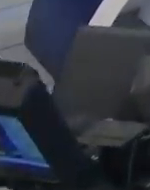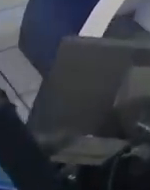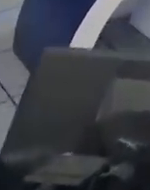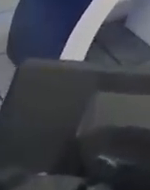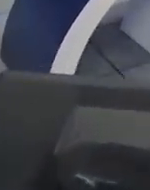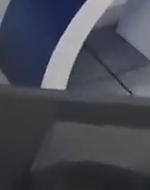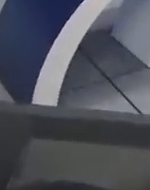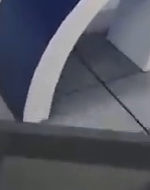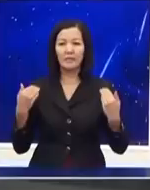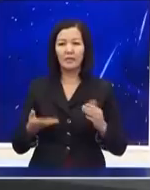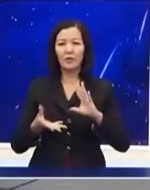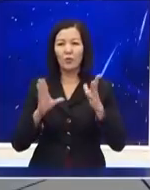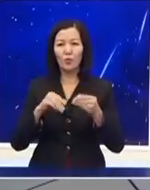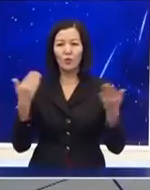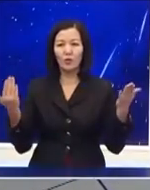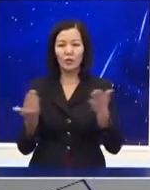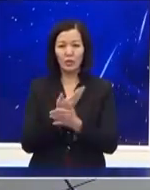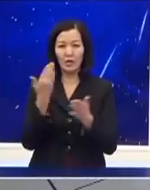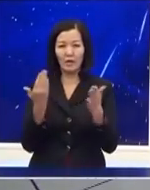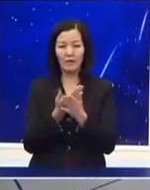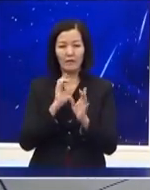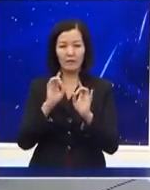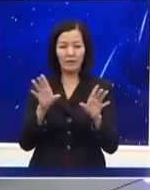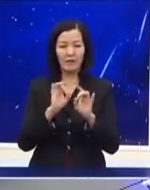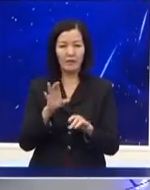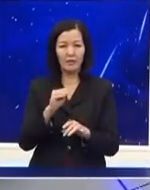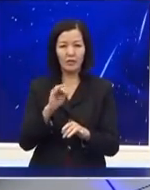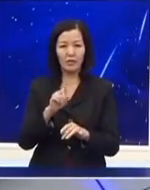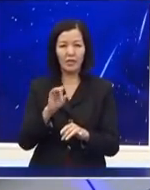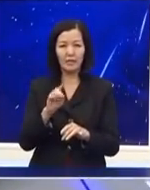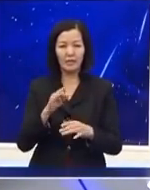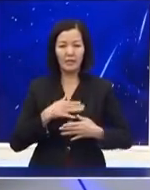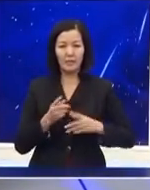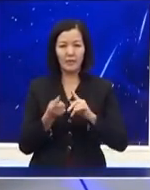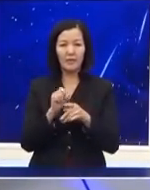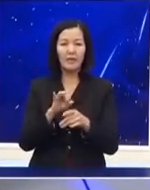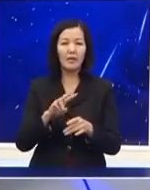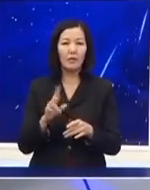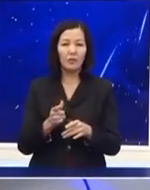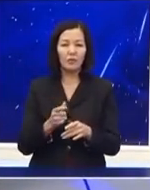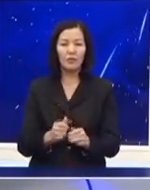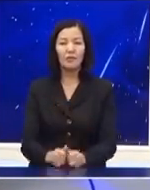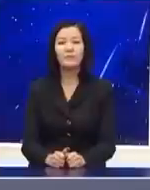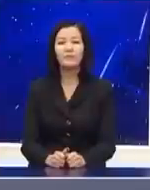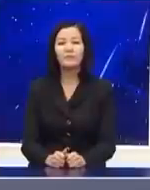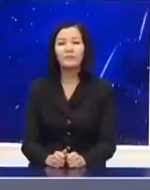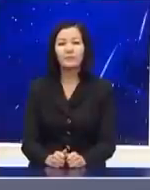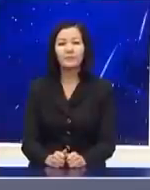Армстер аймақтың бастарнасының тікелей эфирінде жаңалықтар. Студияда Жазира Исаева, Сурда аудармада Айгүл Жұмашқызы.